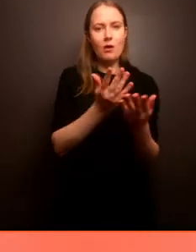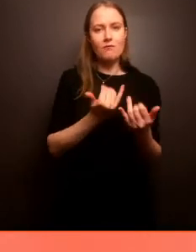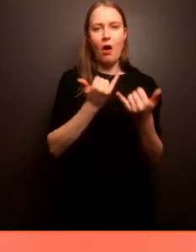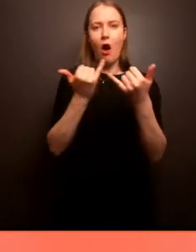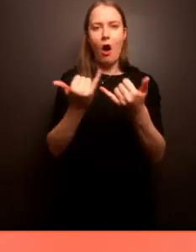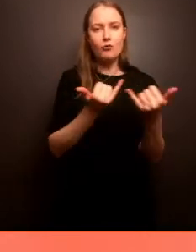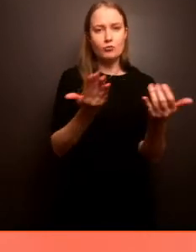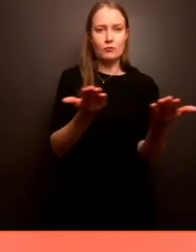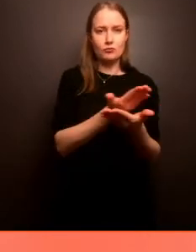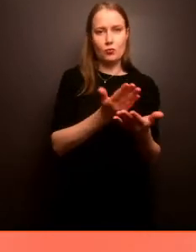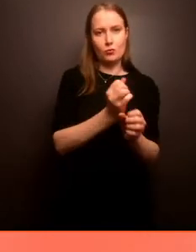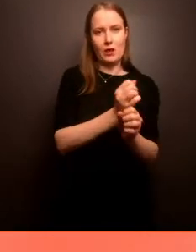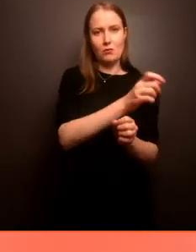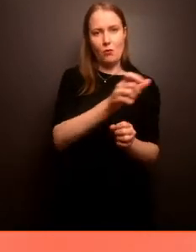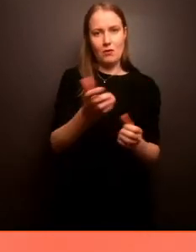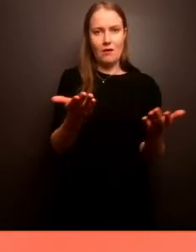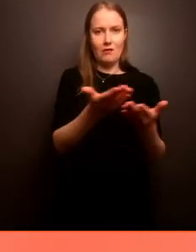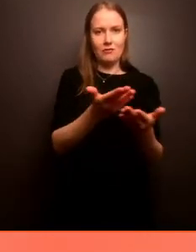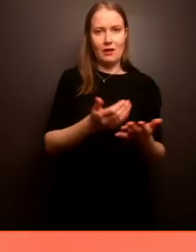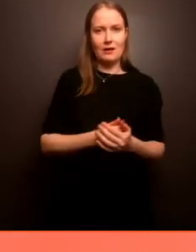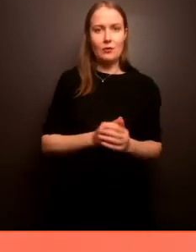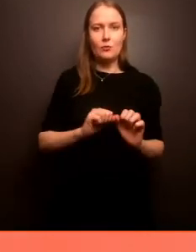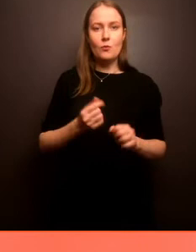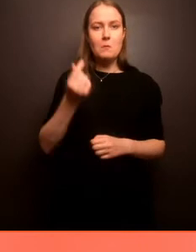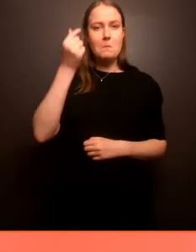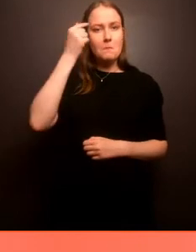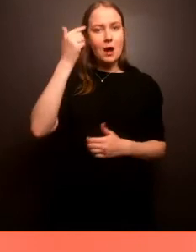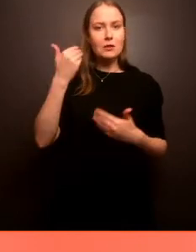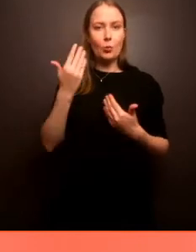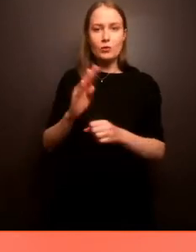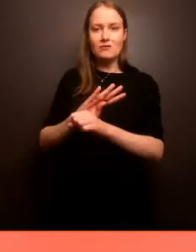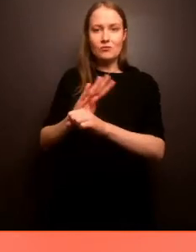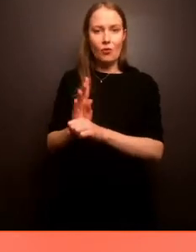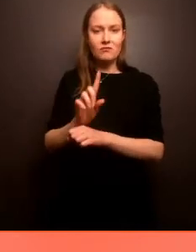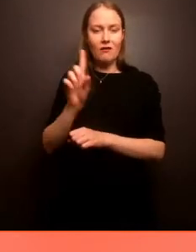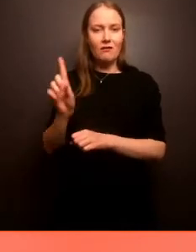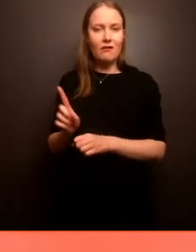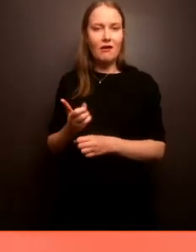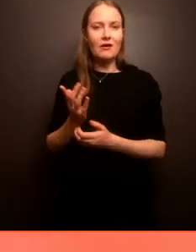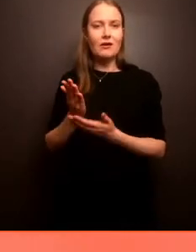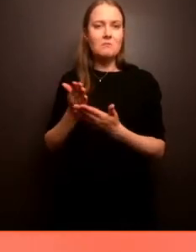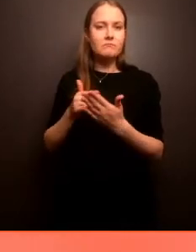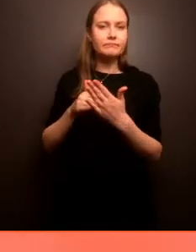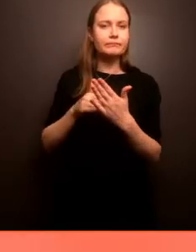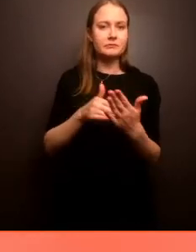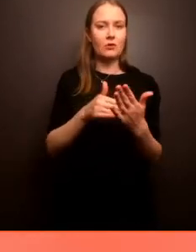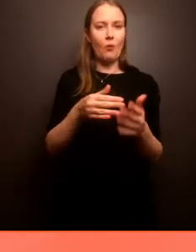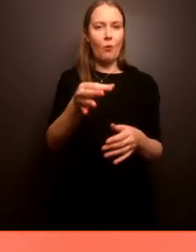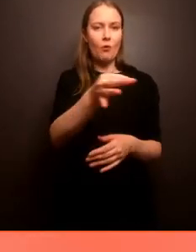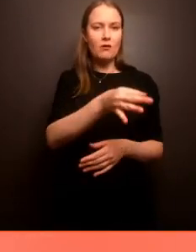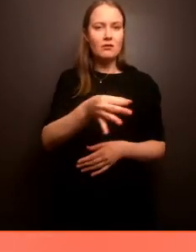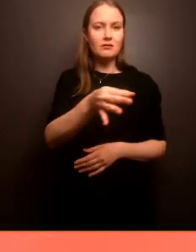oma töötajatesse. Kui mõelda, kuidas COVID on pannud